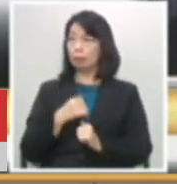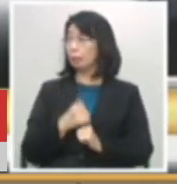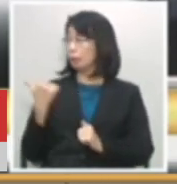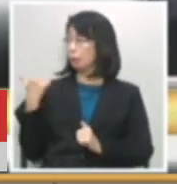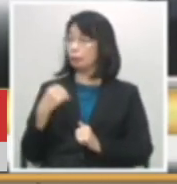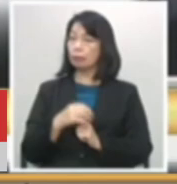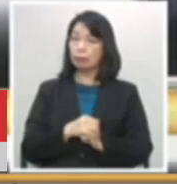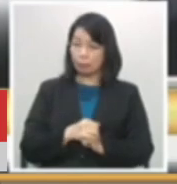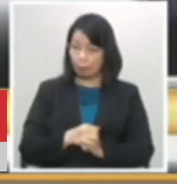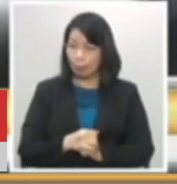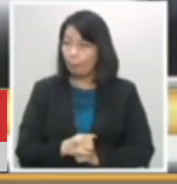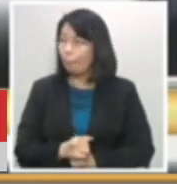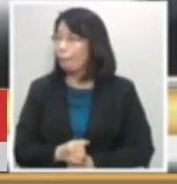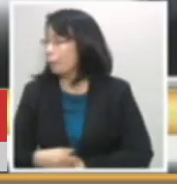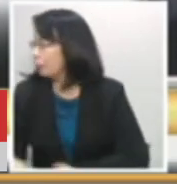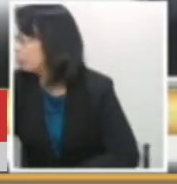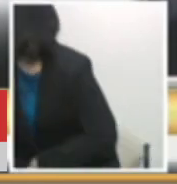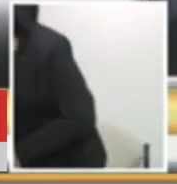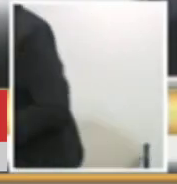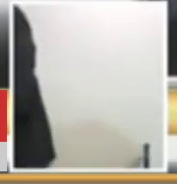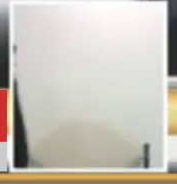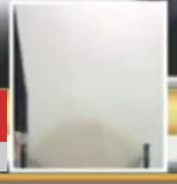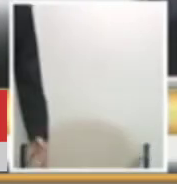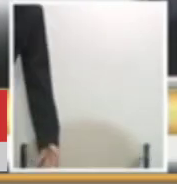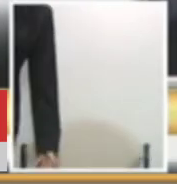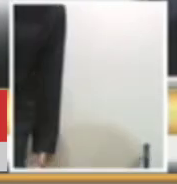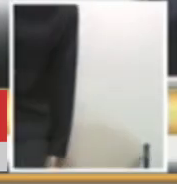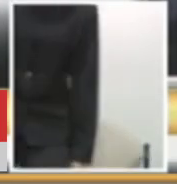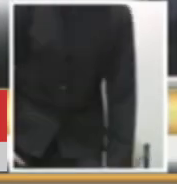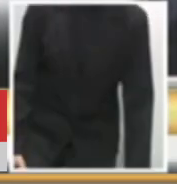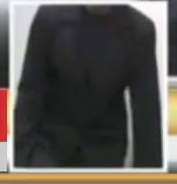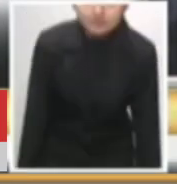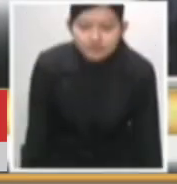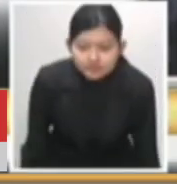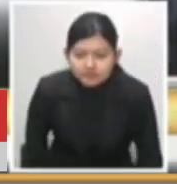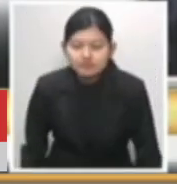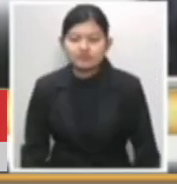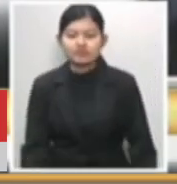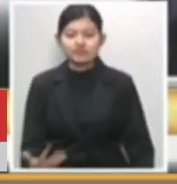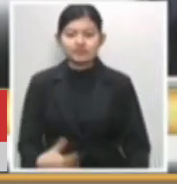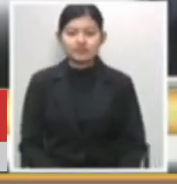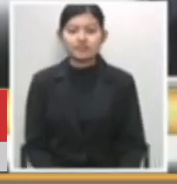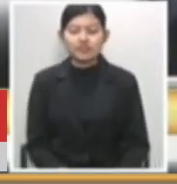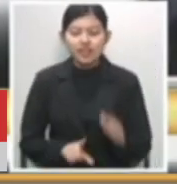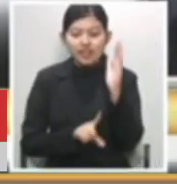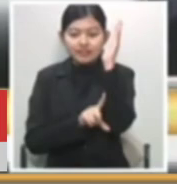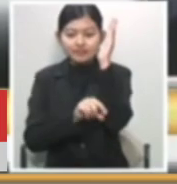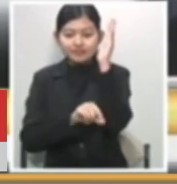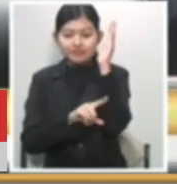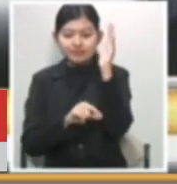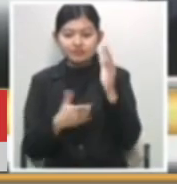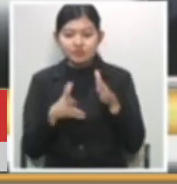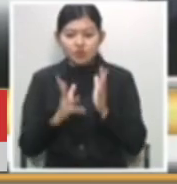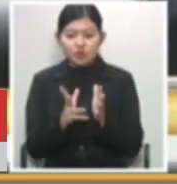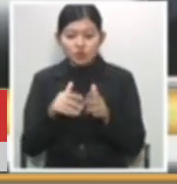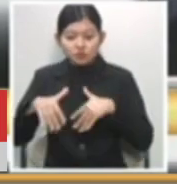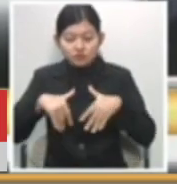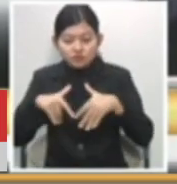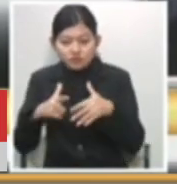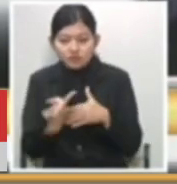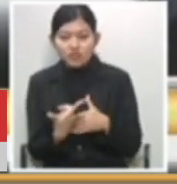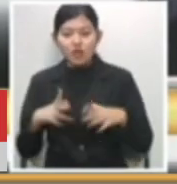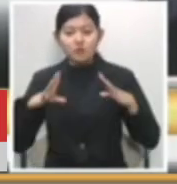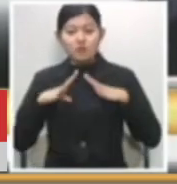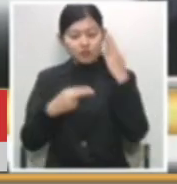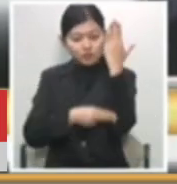สเดินทางนะคะโดยการท่องเที่ยวของประเทศสิงคโปร์บินสายการบินสิงคโปร์ค่ะผู้โดยสารสามารถที่จะเข้าพักในโร